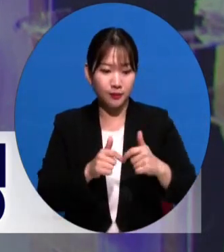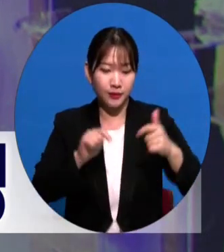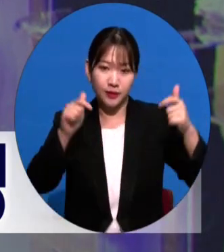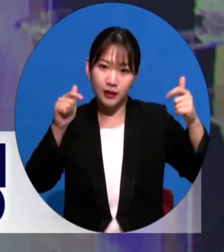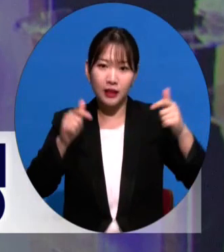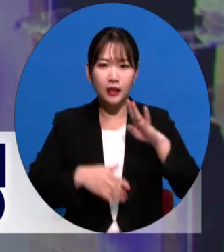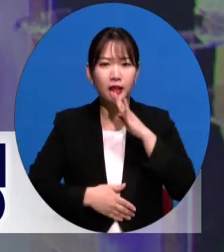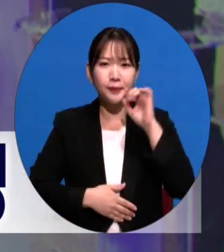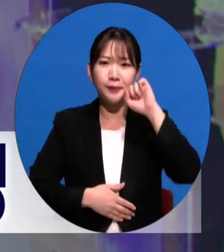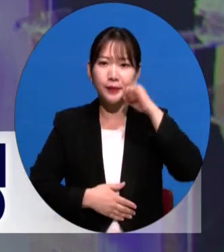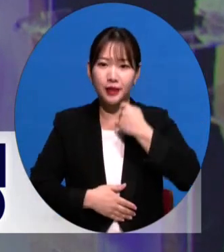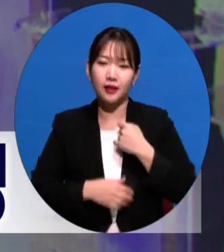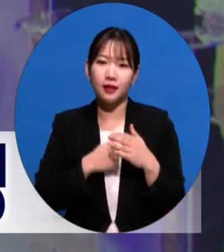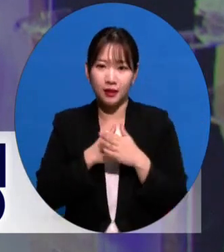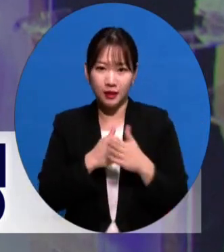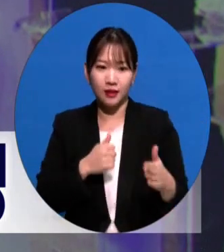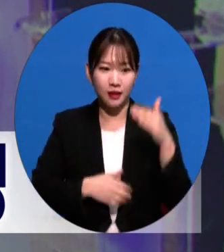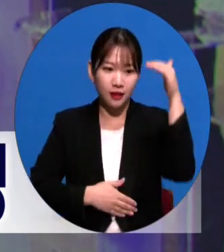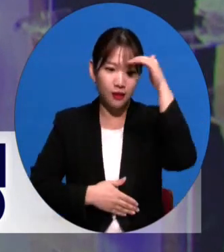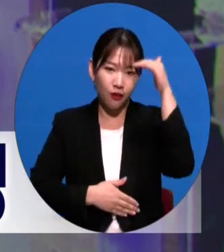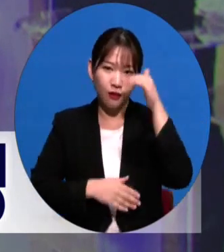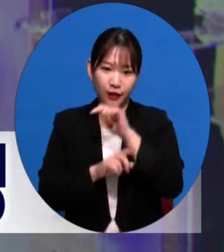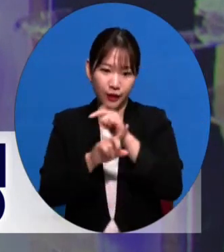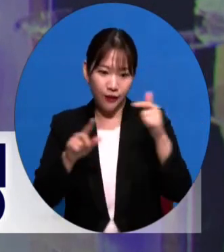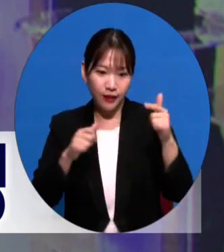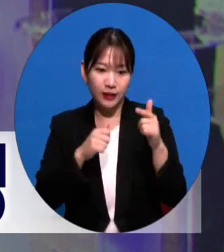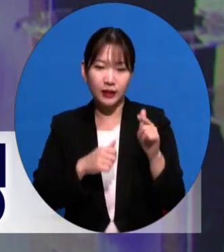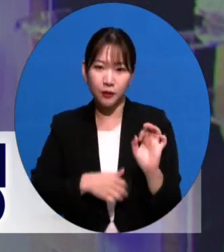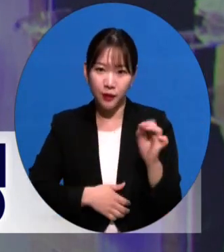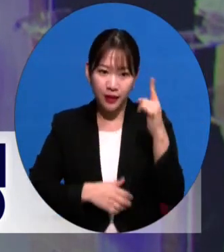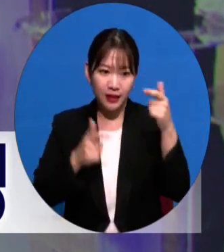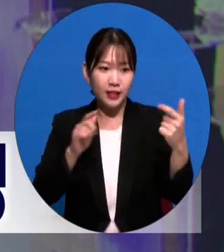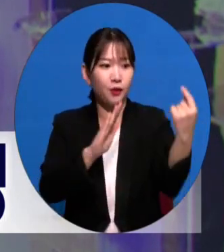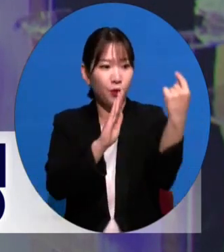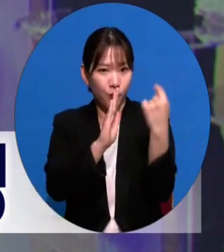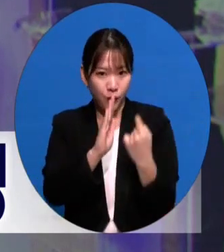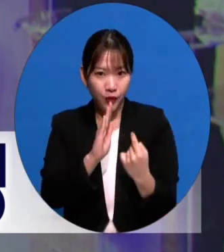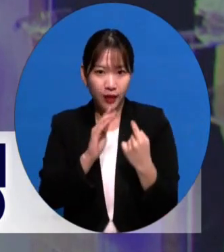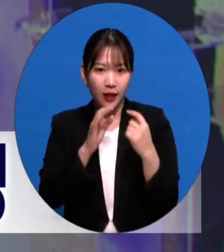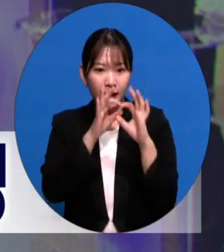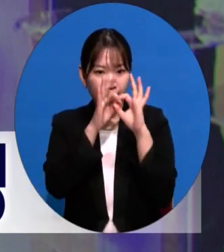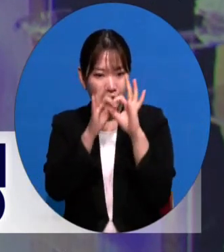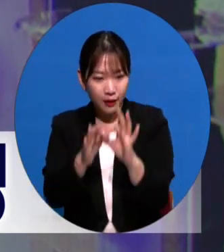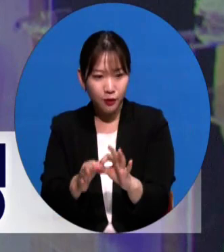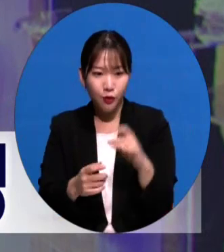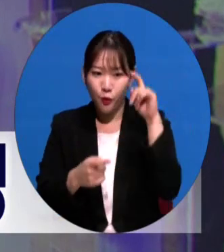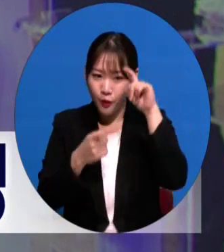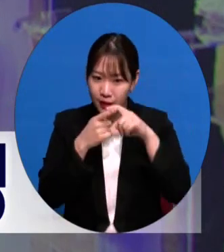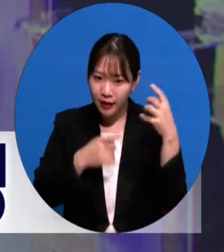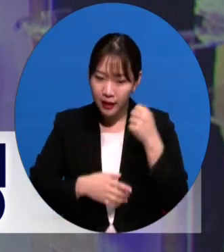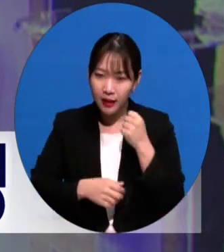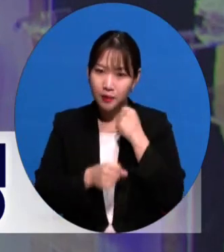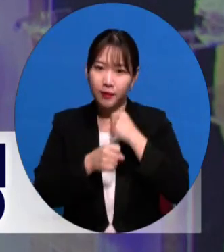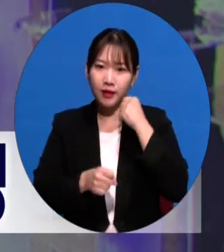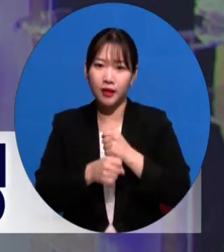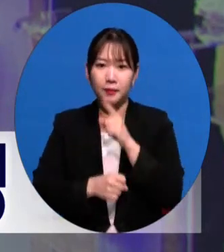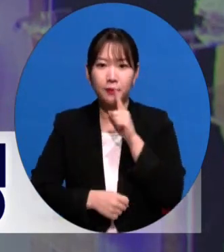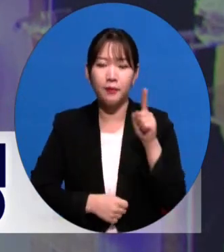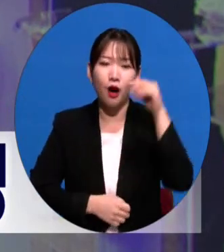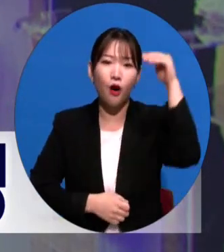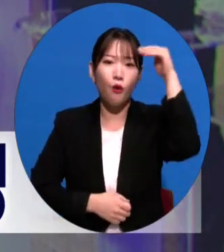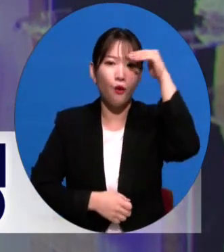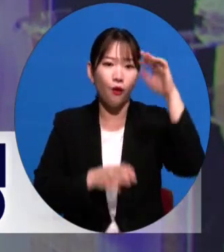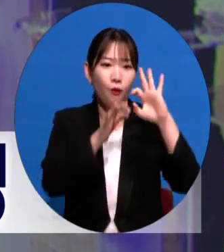늘리기가 사실상 어렵다 보니 관광 등으로 지역을 찾거나 지역에 계속 관심을 갖도록 하는 이른바